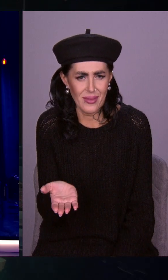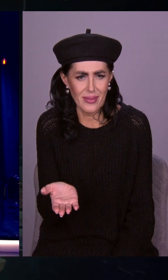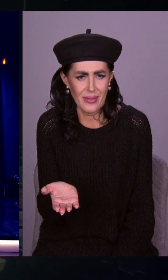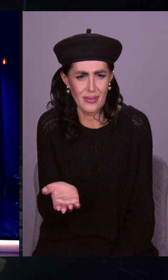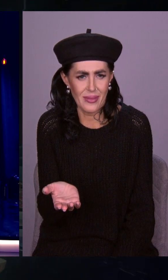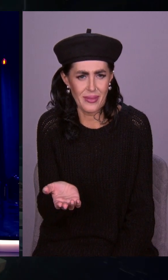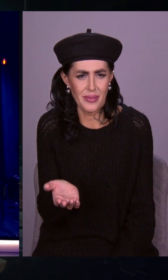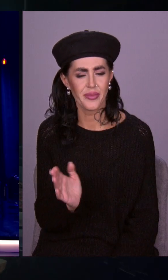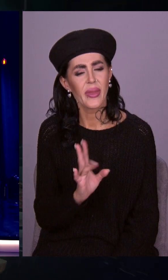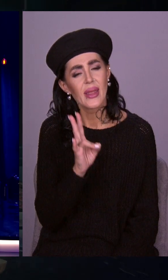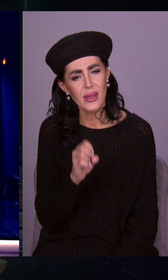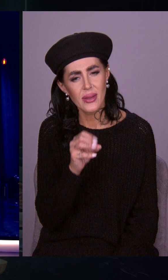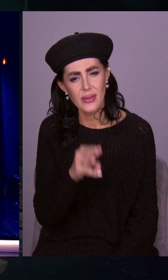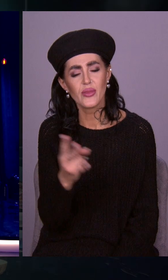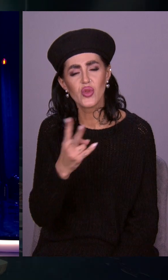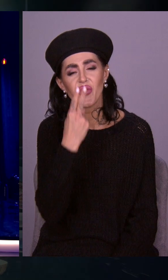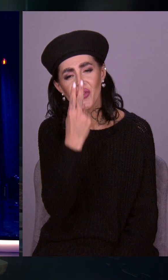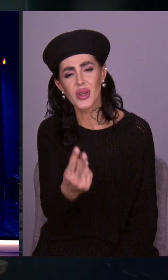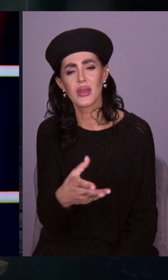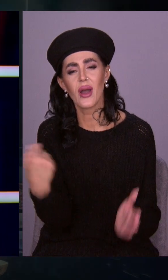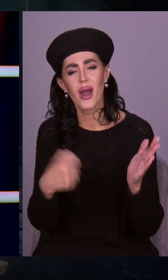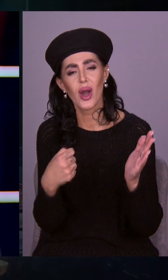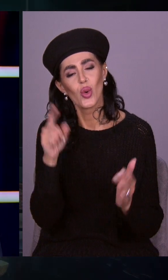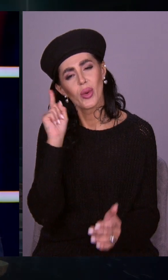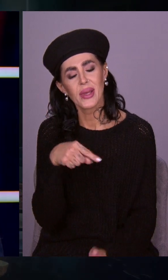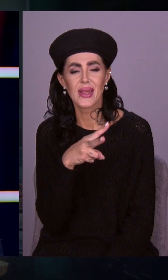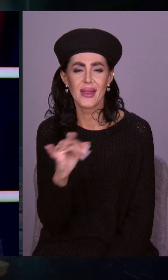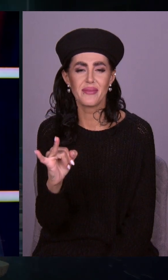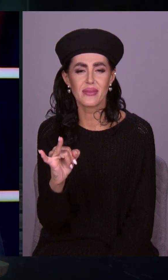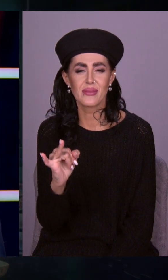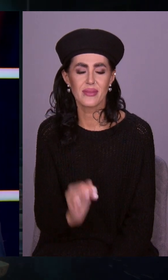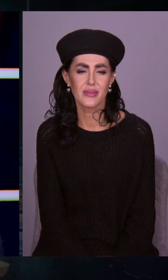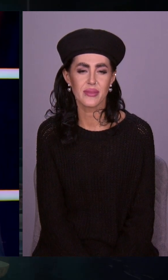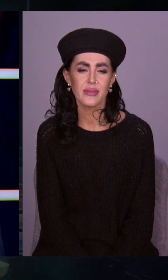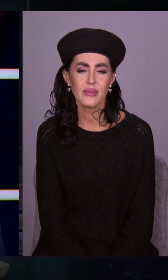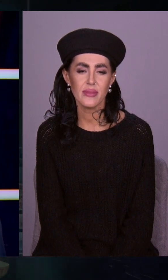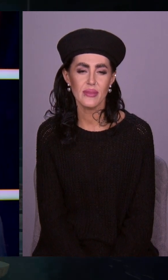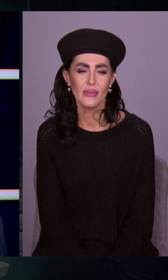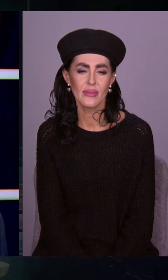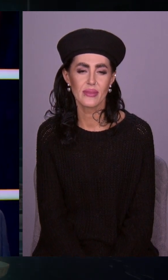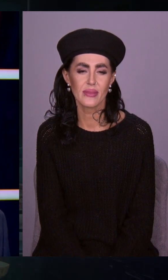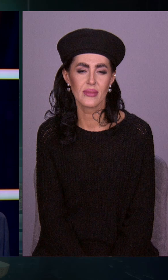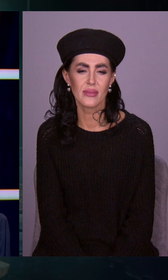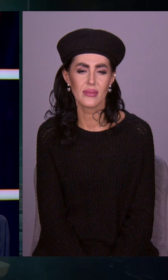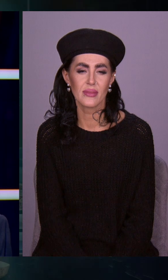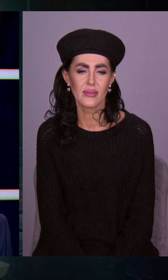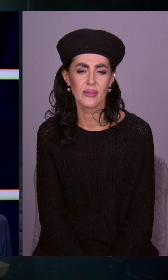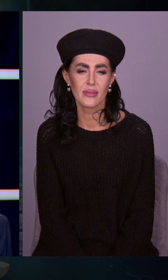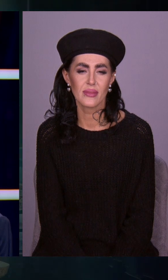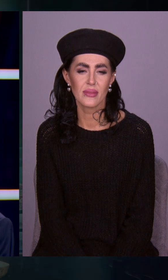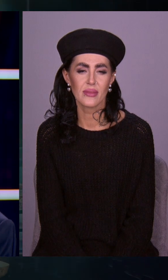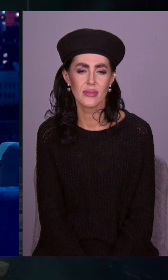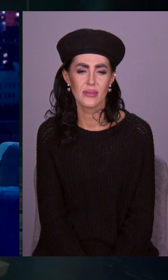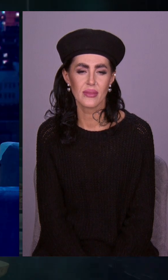твоїх викладачів по класу бубен. Ви відчуваєте, що ви робите зараз? Я просто в такому дивному становищі. Ну, як на контрасті